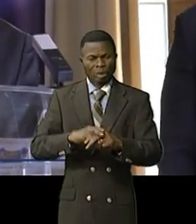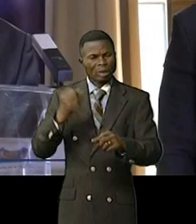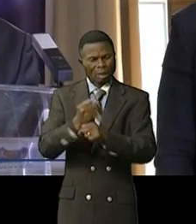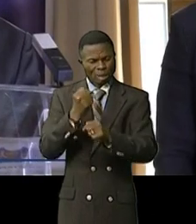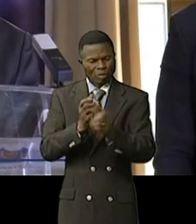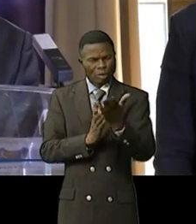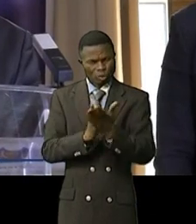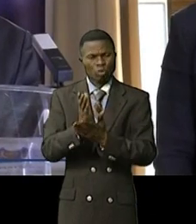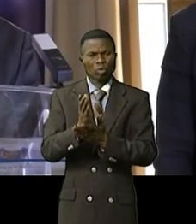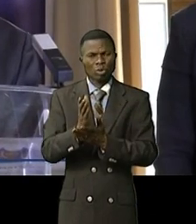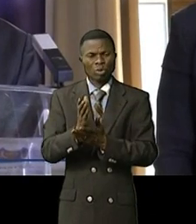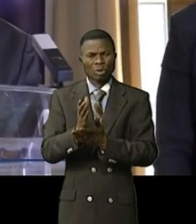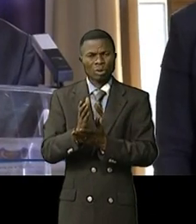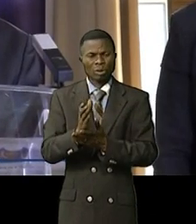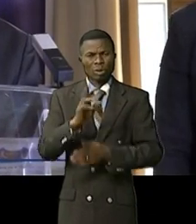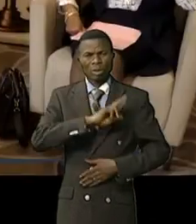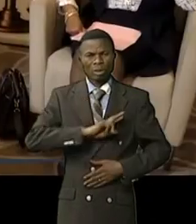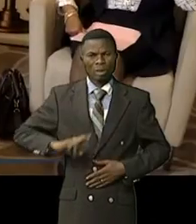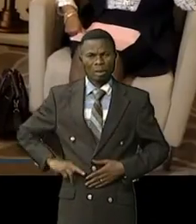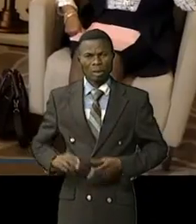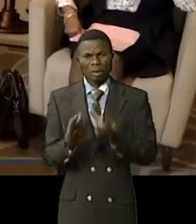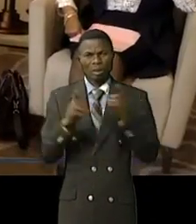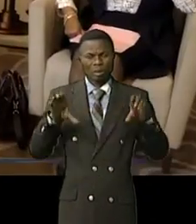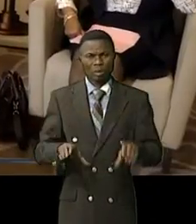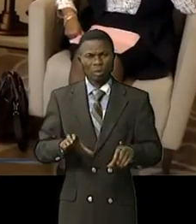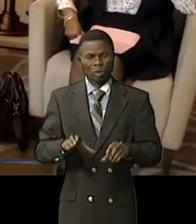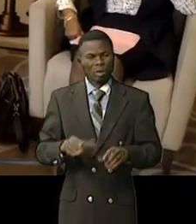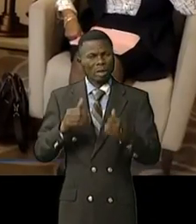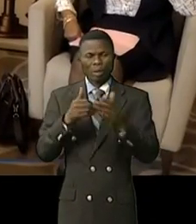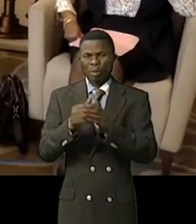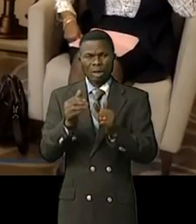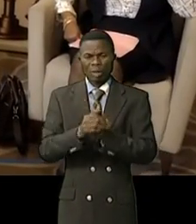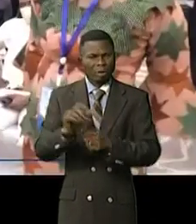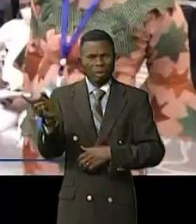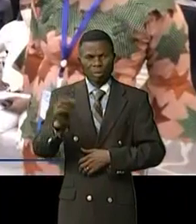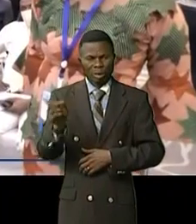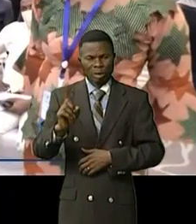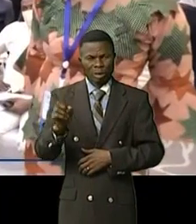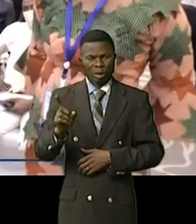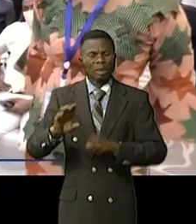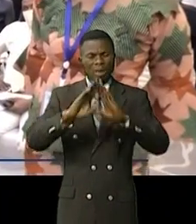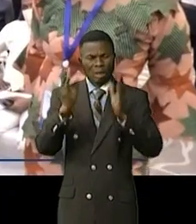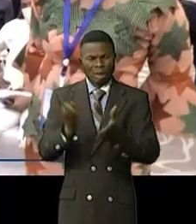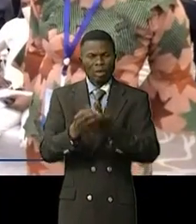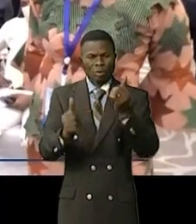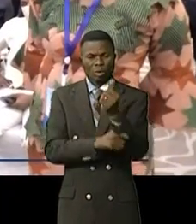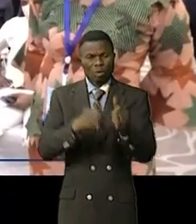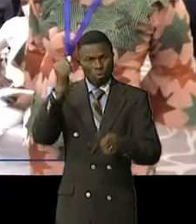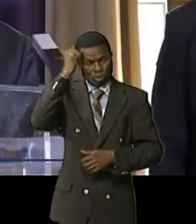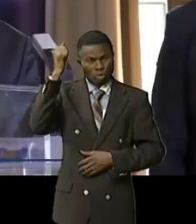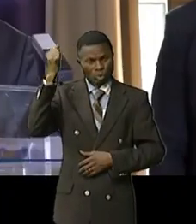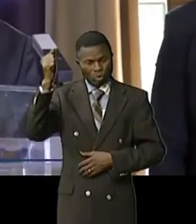rôle. La République n'accordera aucun pardon à ceux d'entre eux qui